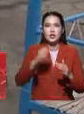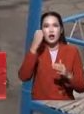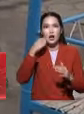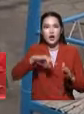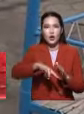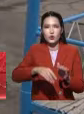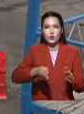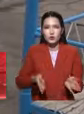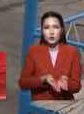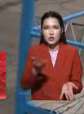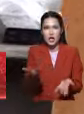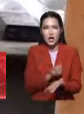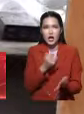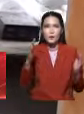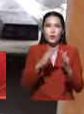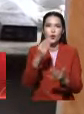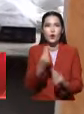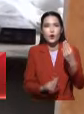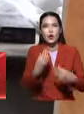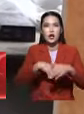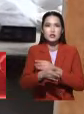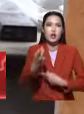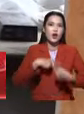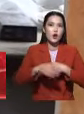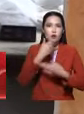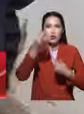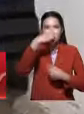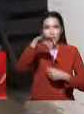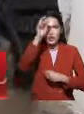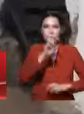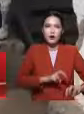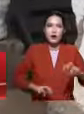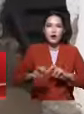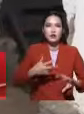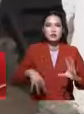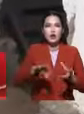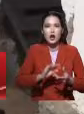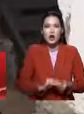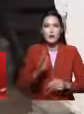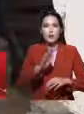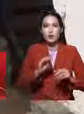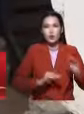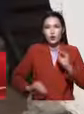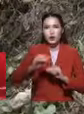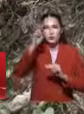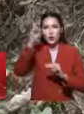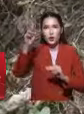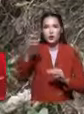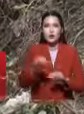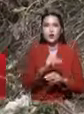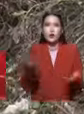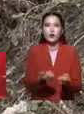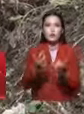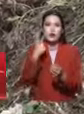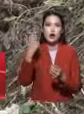құдығынан табылған еді. Үйінен ойнауға шығып кетіп, оралмаған бүлдіршінді іздеуге полиция департаментінің барлық құрылымы, ұлттық ұланның